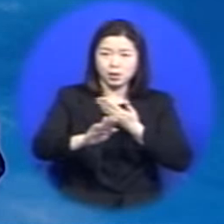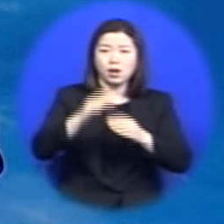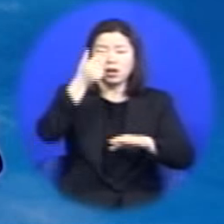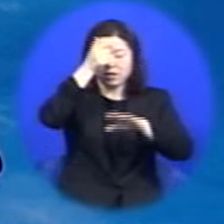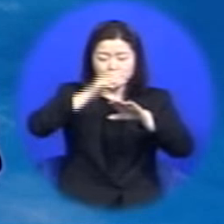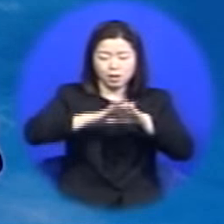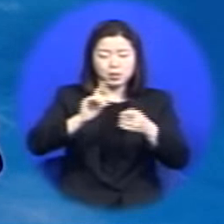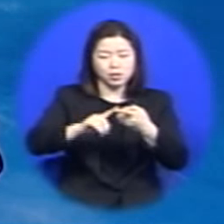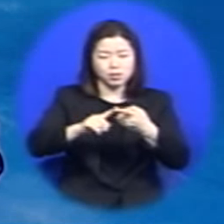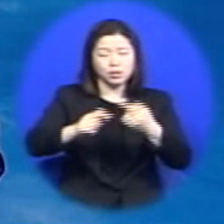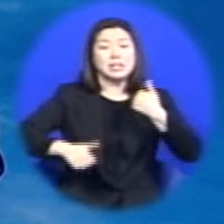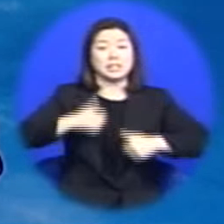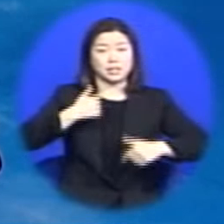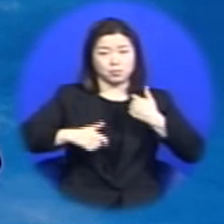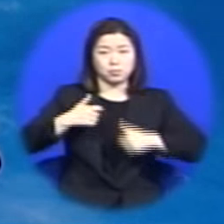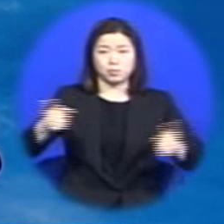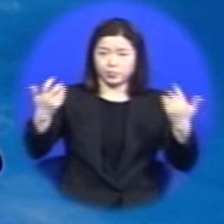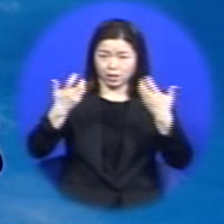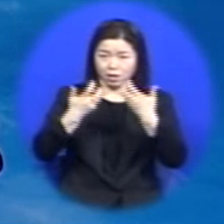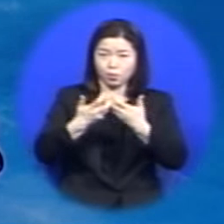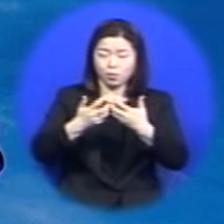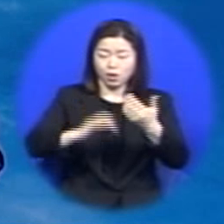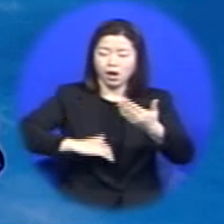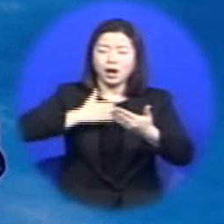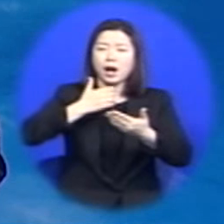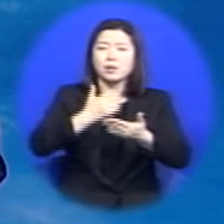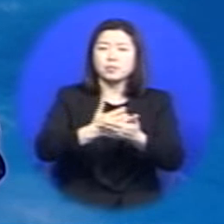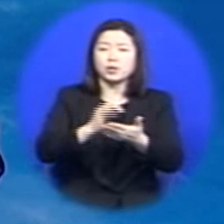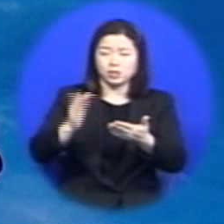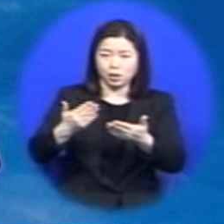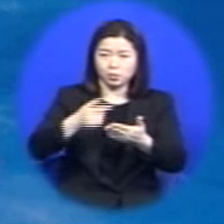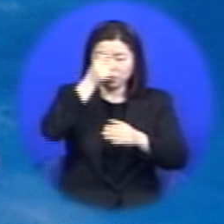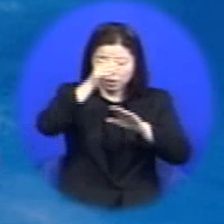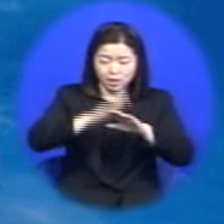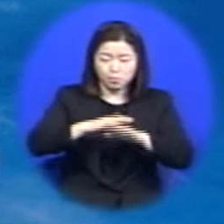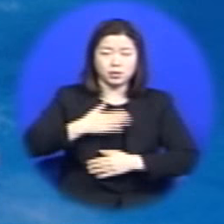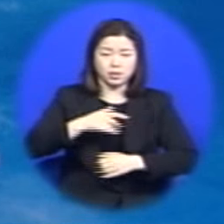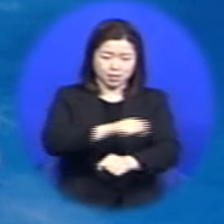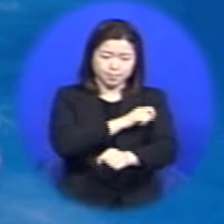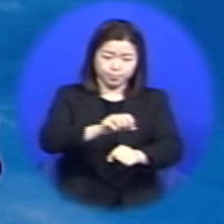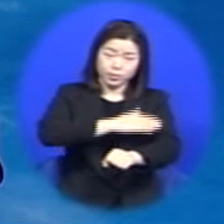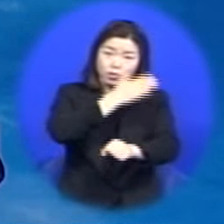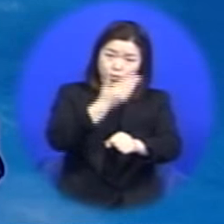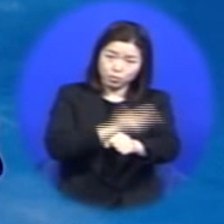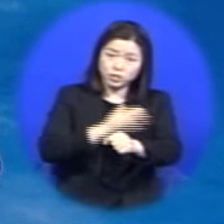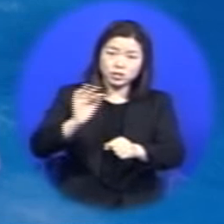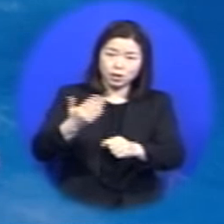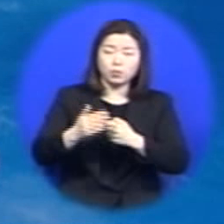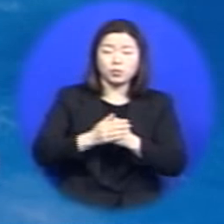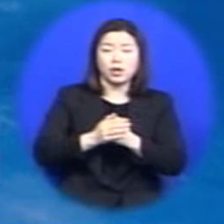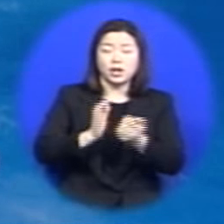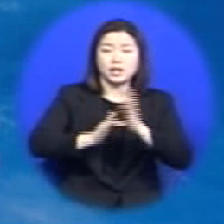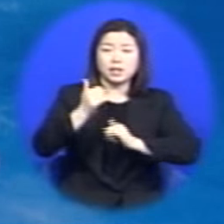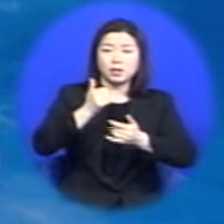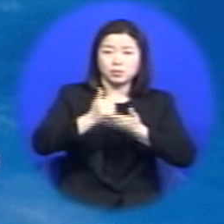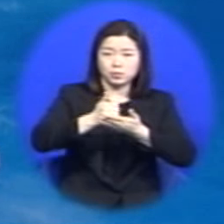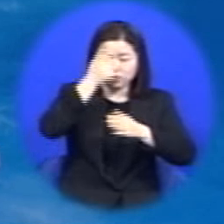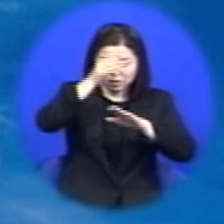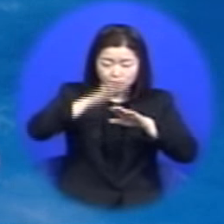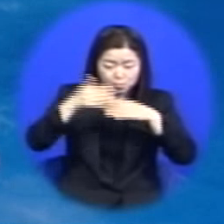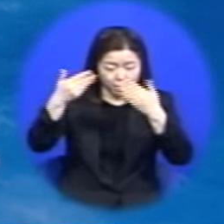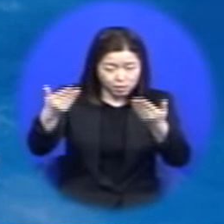기쁨이고 예배는 감격이고 예배는 내 특권이고 예배는 나의 축복입니다.